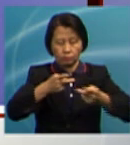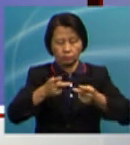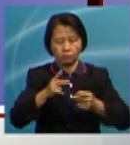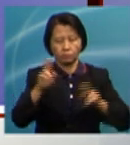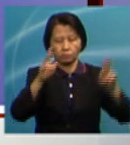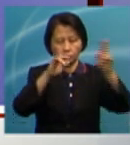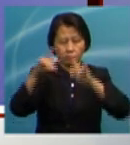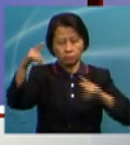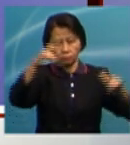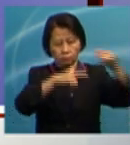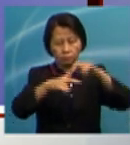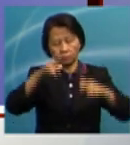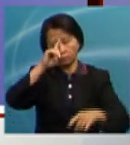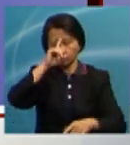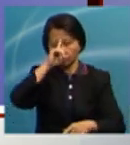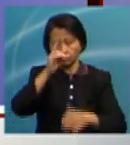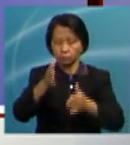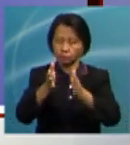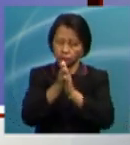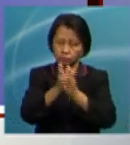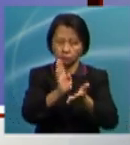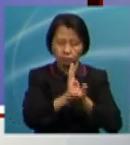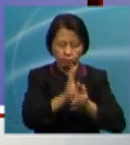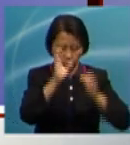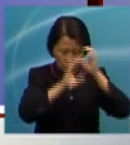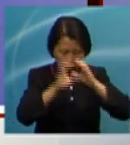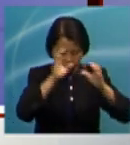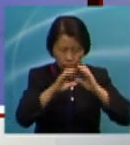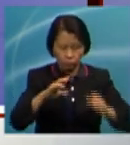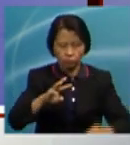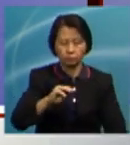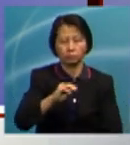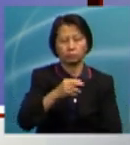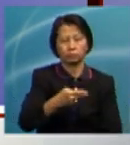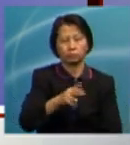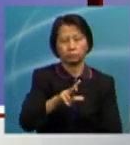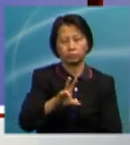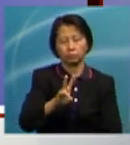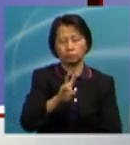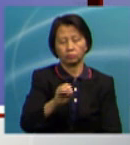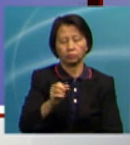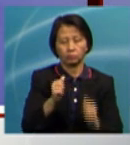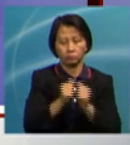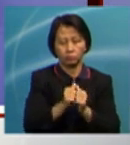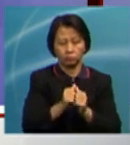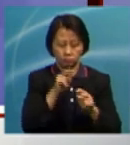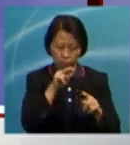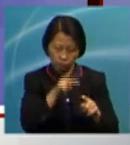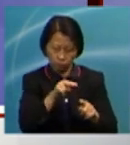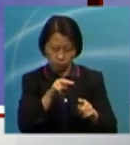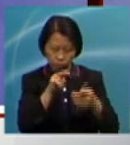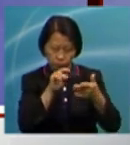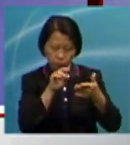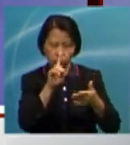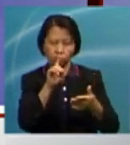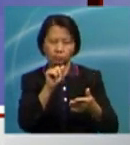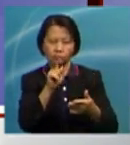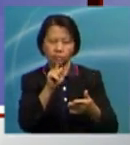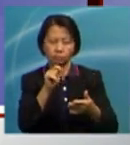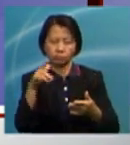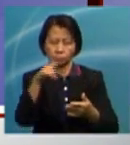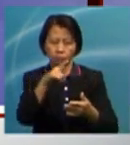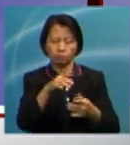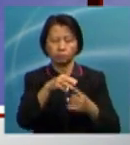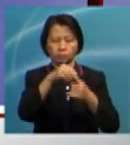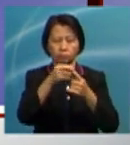udara Chennai di India diminta membantu operasi menjejaki pesawat MH370 dengan meneliti data penerbangannya terutama